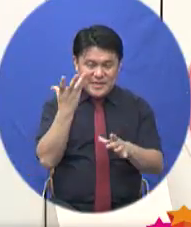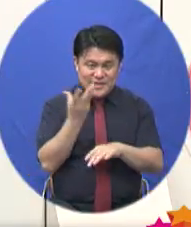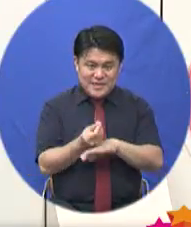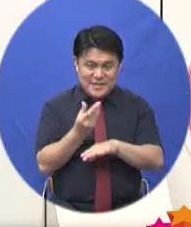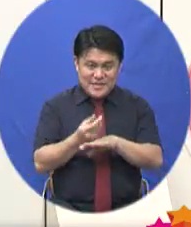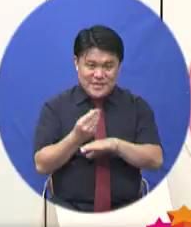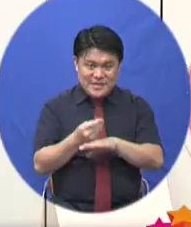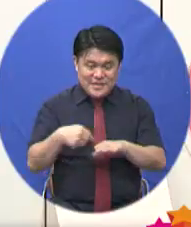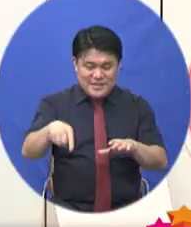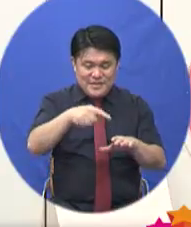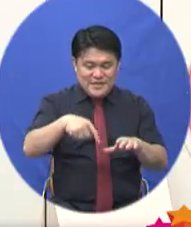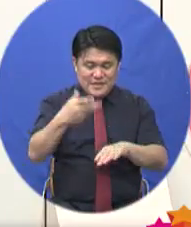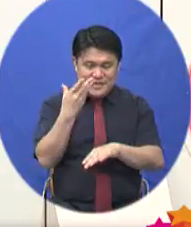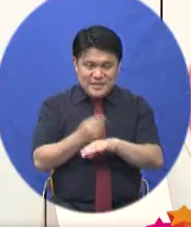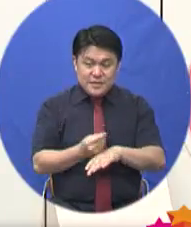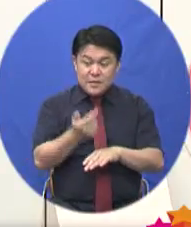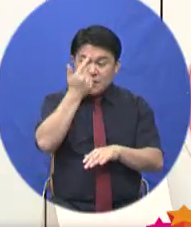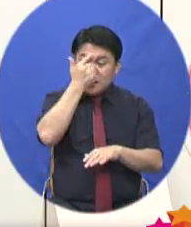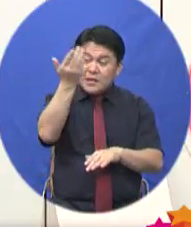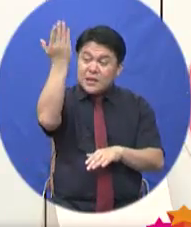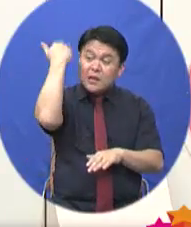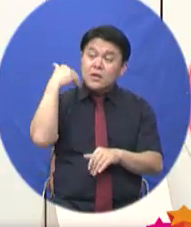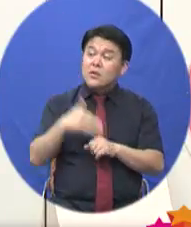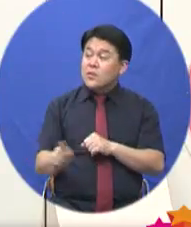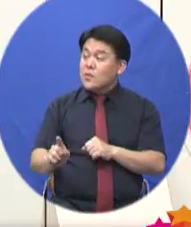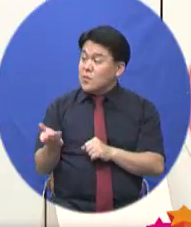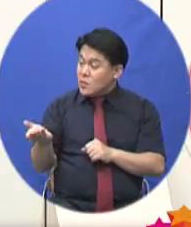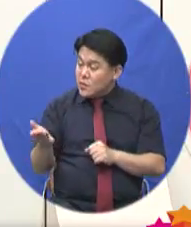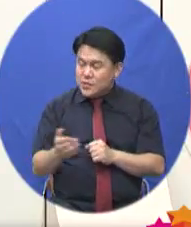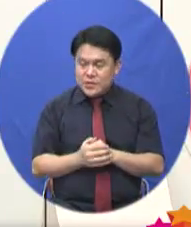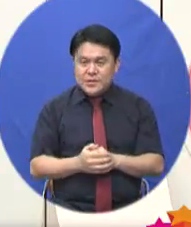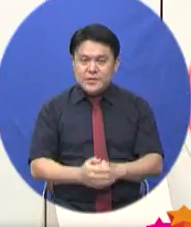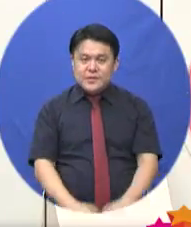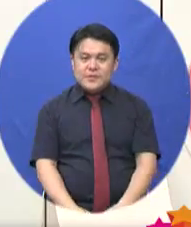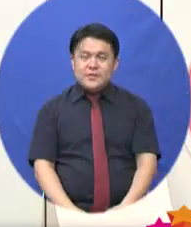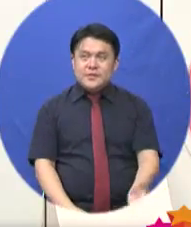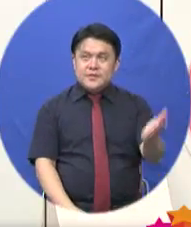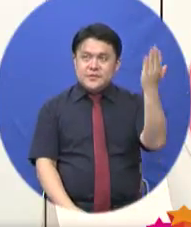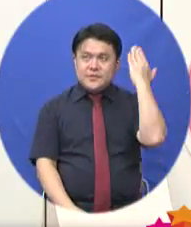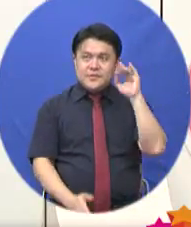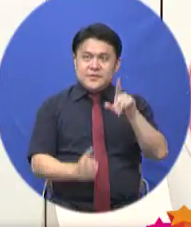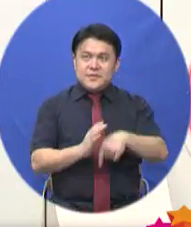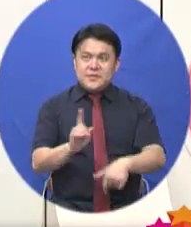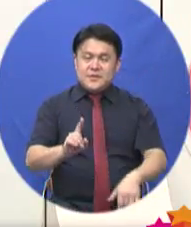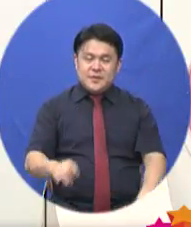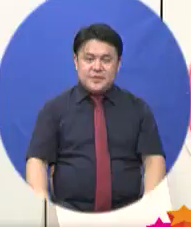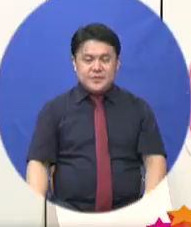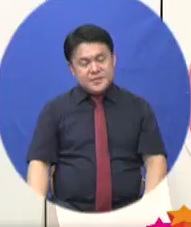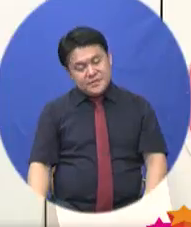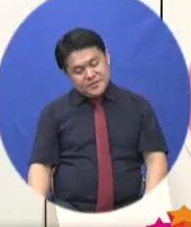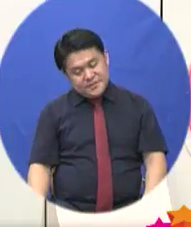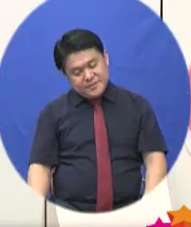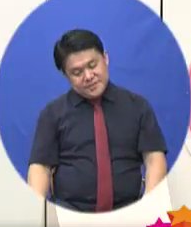리코딩 할 때 네. 옛날에는 어떻게 리코딩 하셨어요? 아, 옛날에는요. 네.